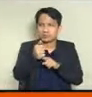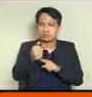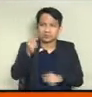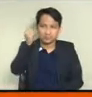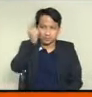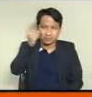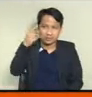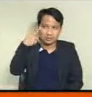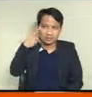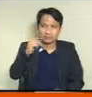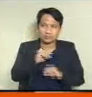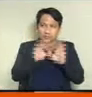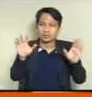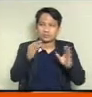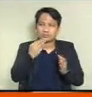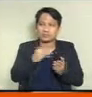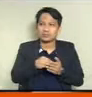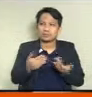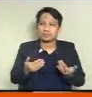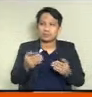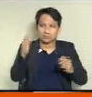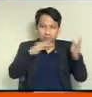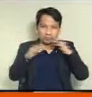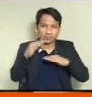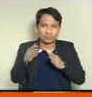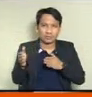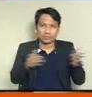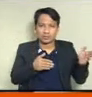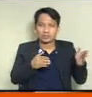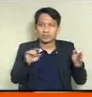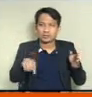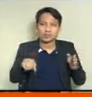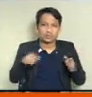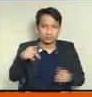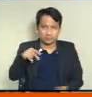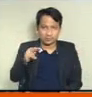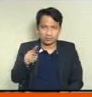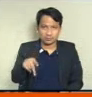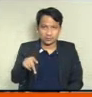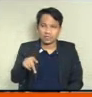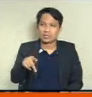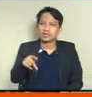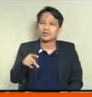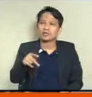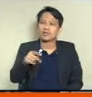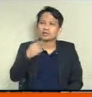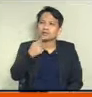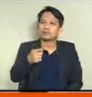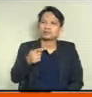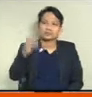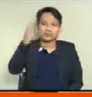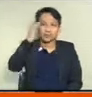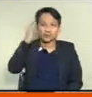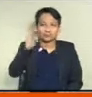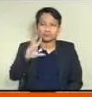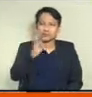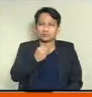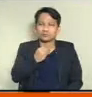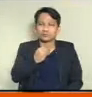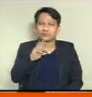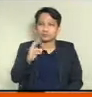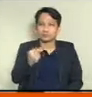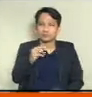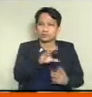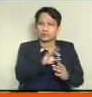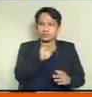Salvador Panelo, malinaw naman daw ang mensahe ng Pangulo na merong problema sa hanay ng PNP. Tanging ang Pangulo lamang daw ang nakakaalam kung